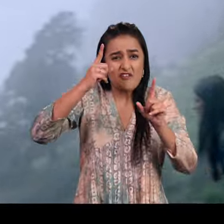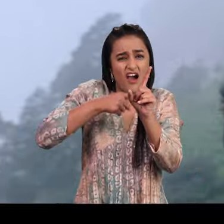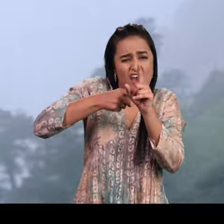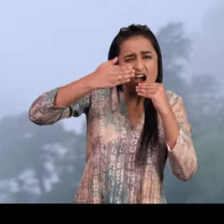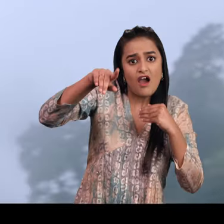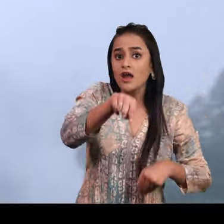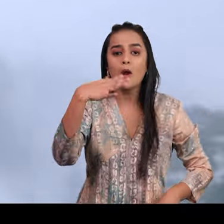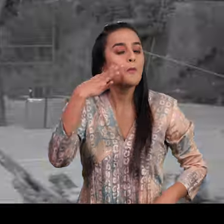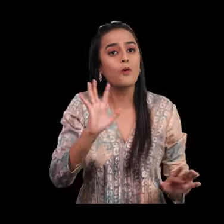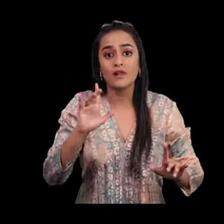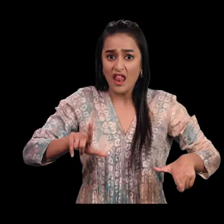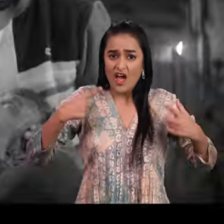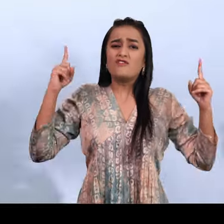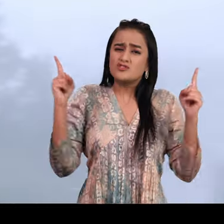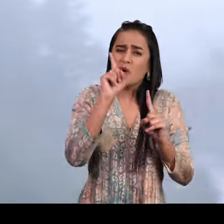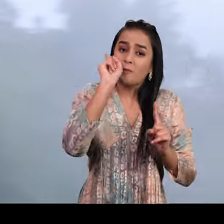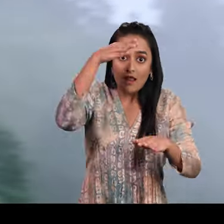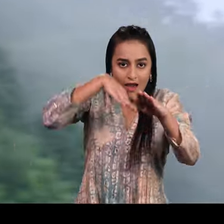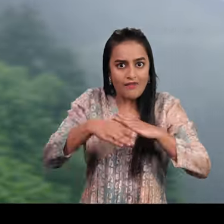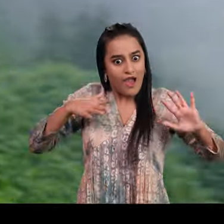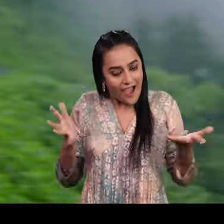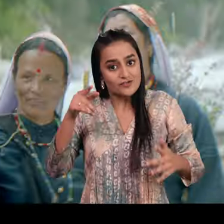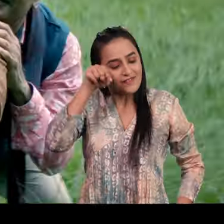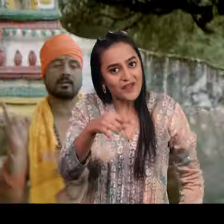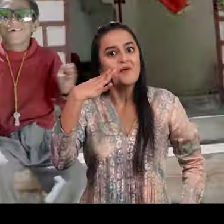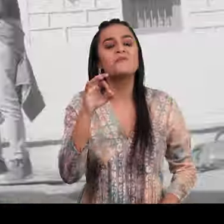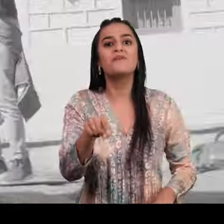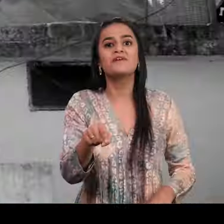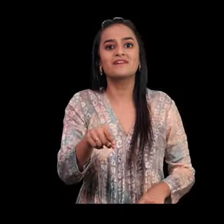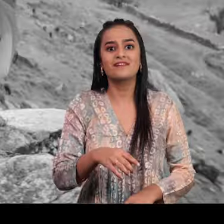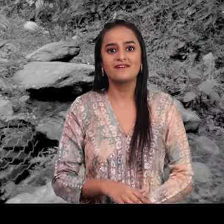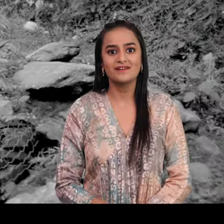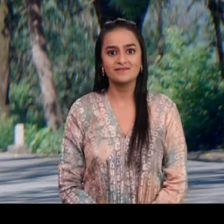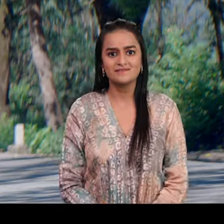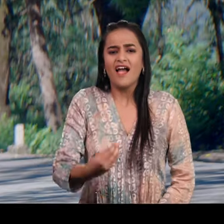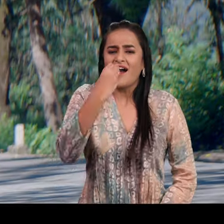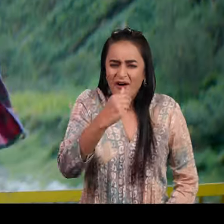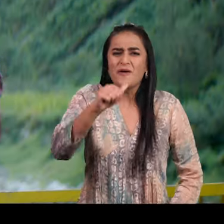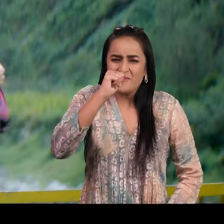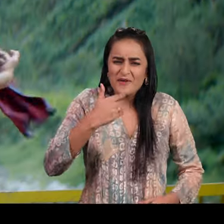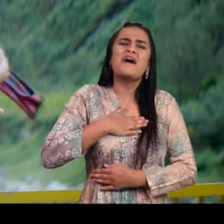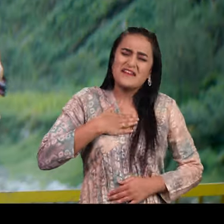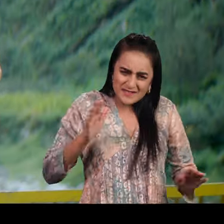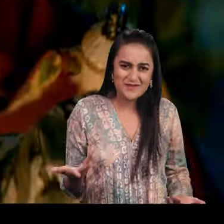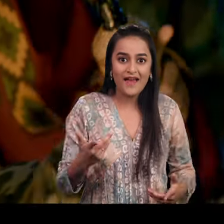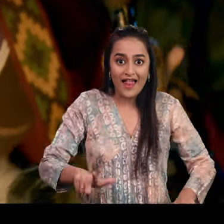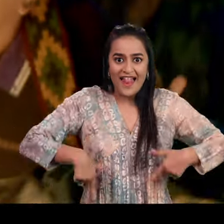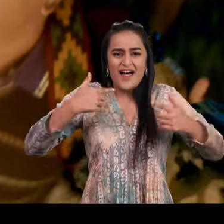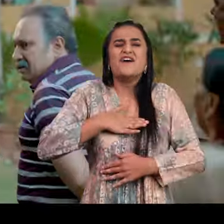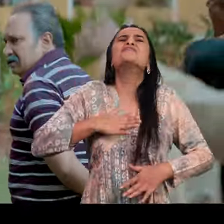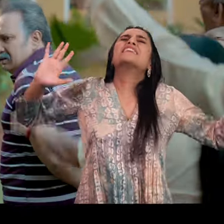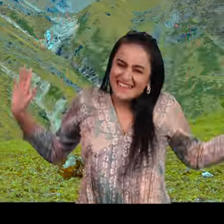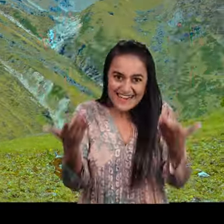કેટલું જીવ્યા એ મહત્વનું નથી, કેવું જીવ્યા એ મહત્વનું છે. ખાઓ પીઓ જલસા કરો